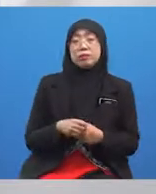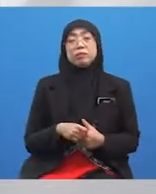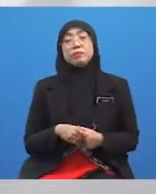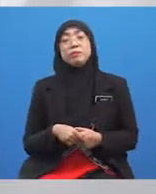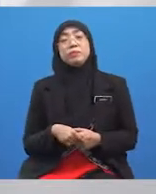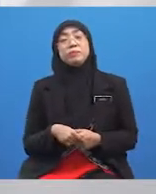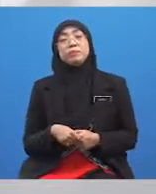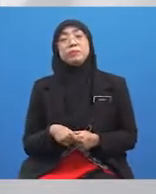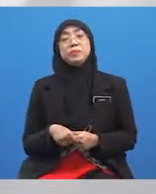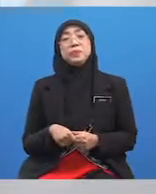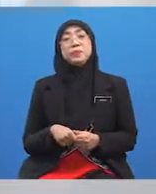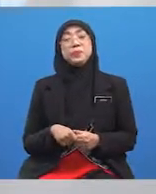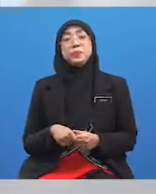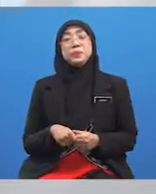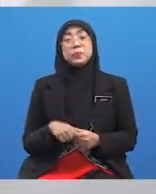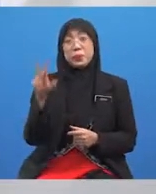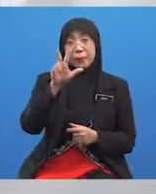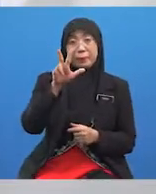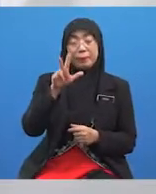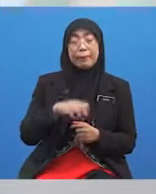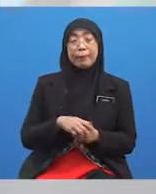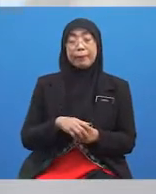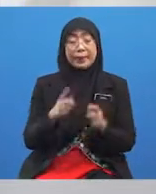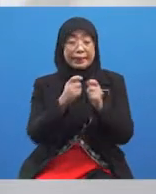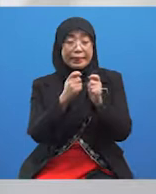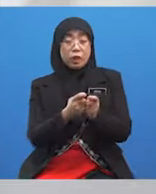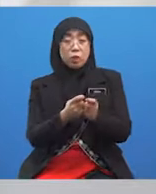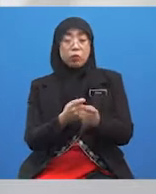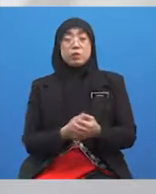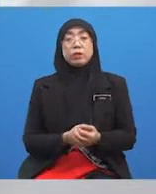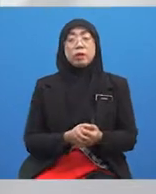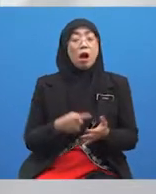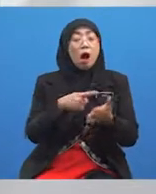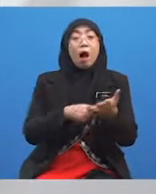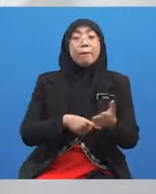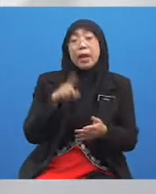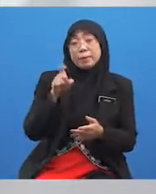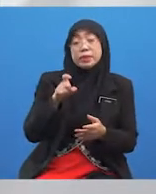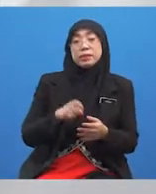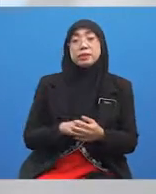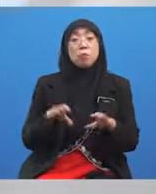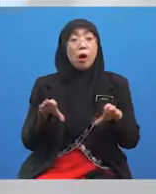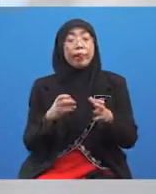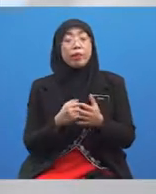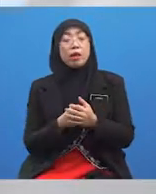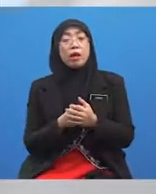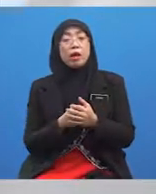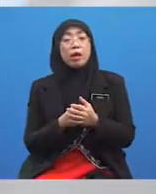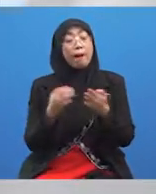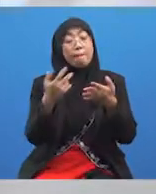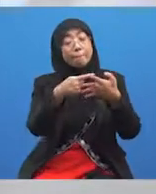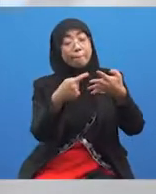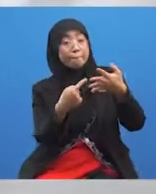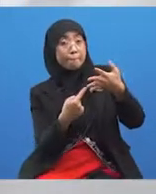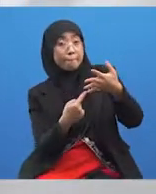protein. Proses ketiga, menentukan spesifikasi. Pengurus menyenaraikan spesifikasi bahan